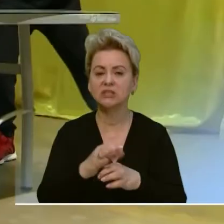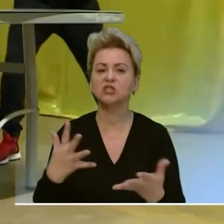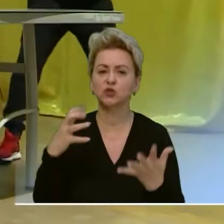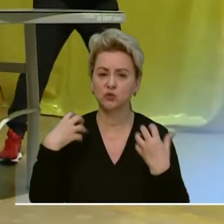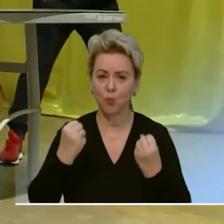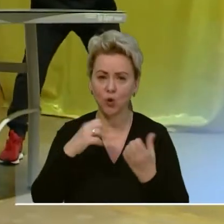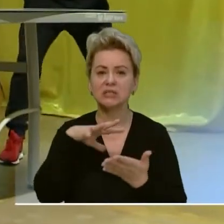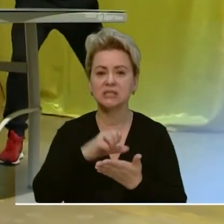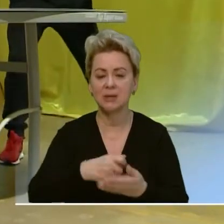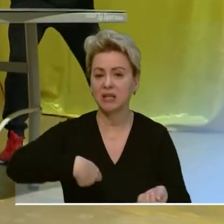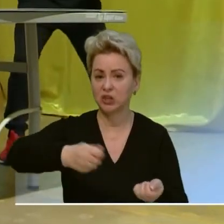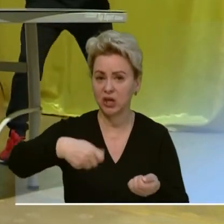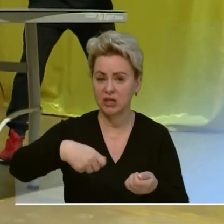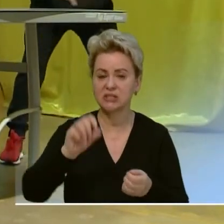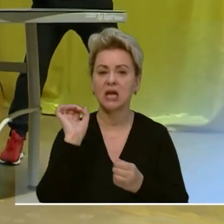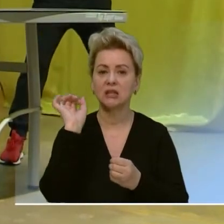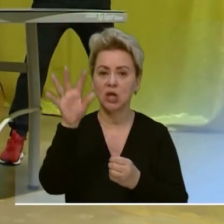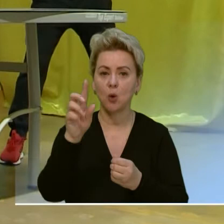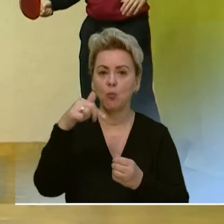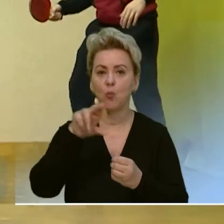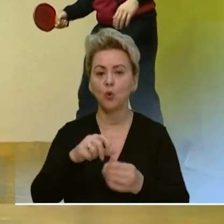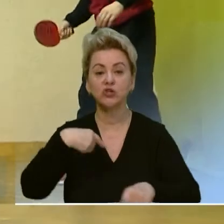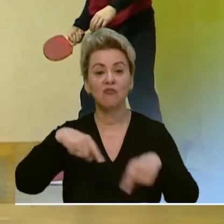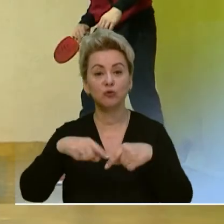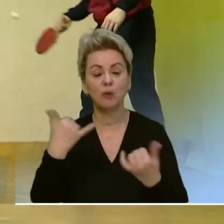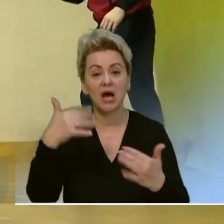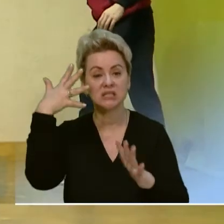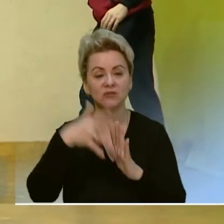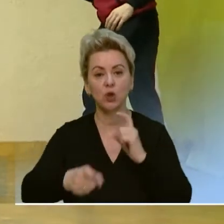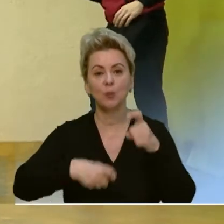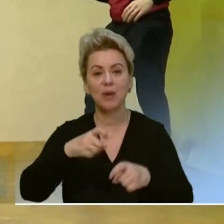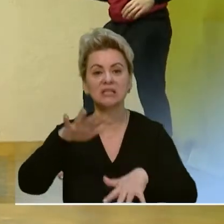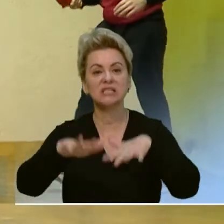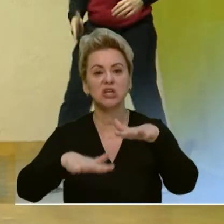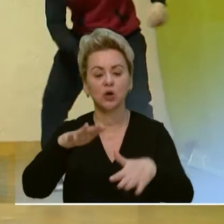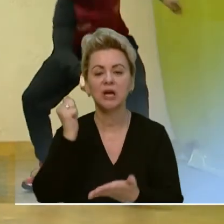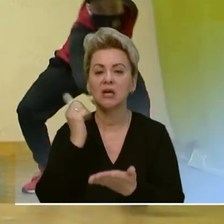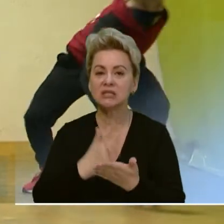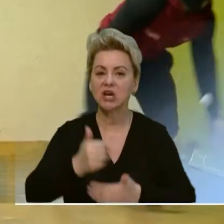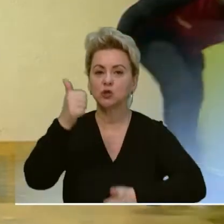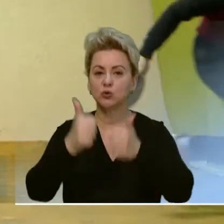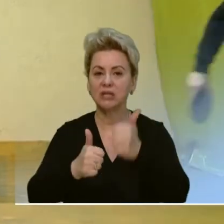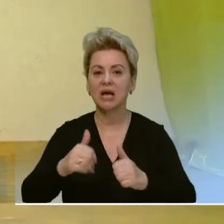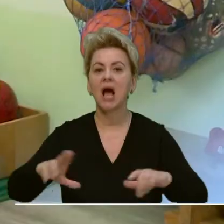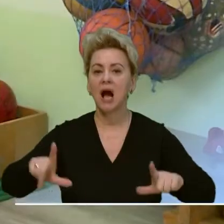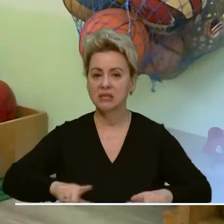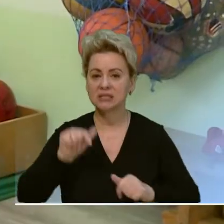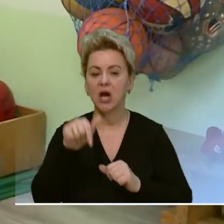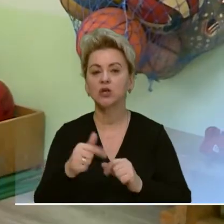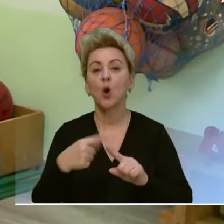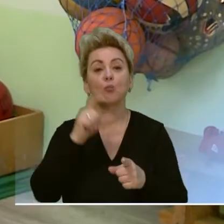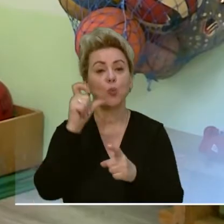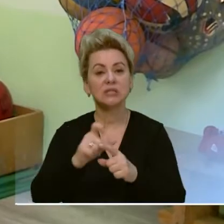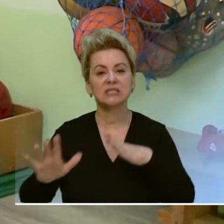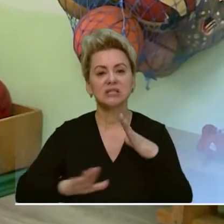спорта. Любит настольный теннис, дартс, боча, футбол. А недавно освоил бег на снегоступах и сразу на соревнования в Казань. Причем, по